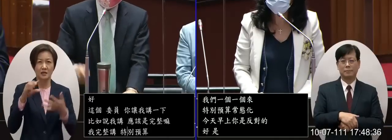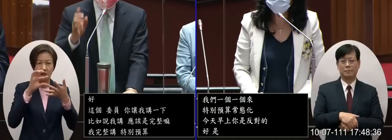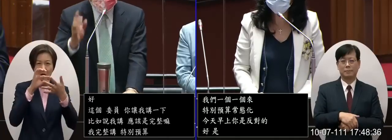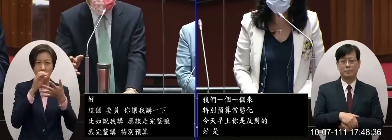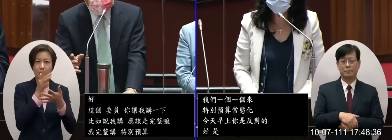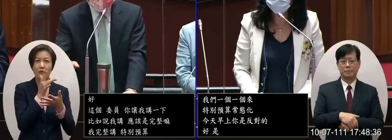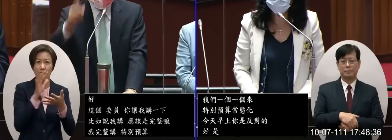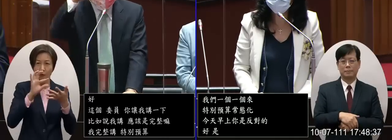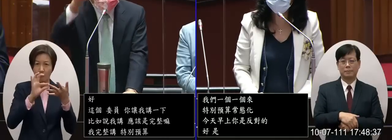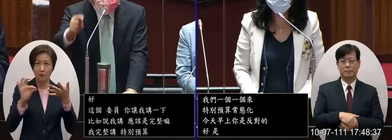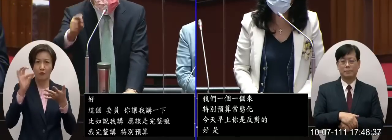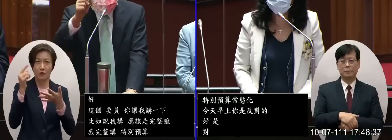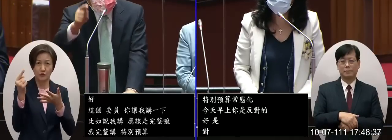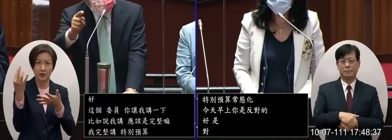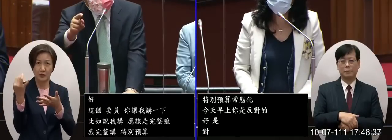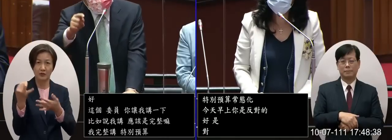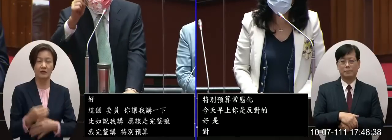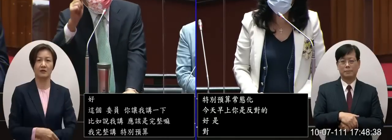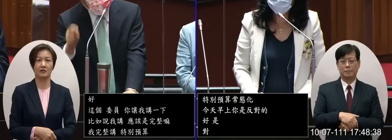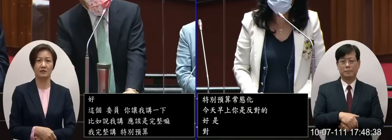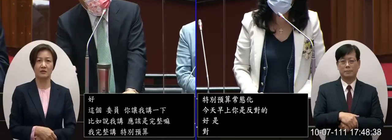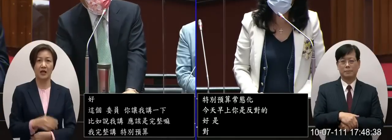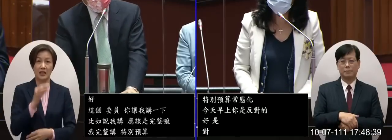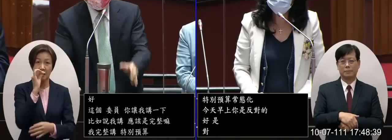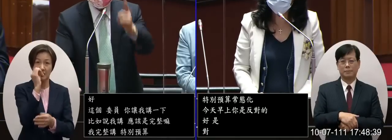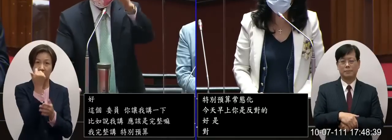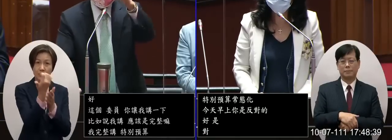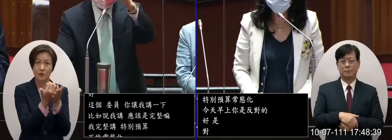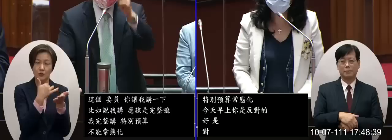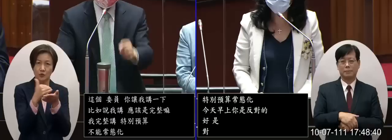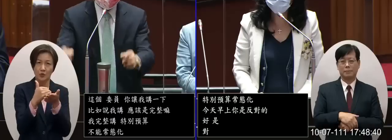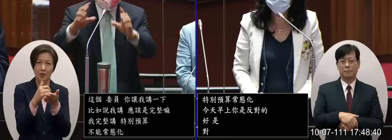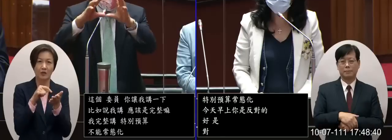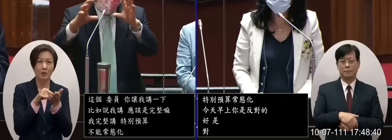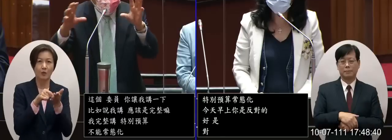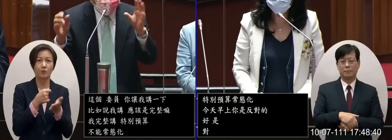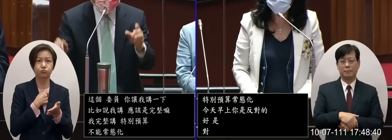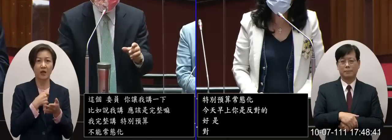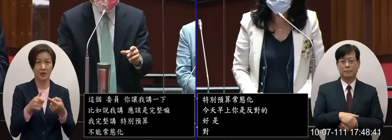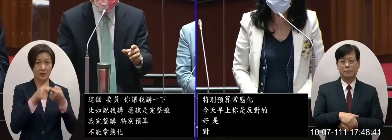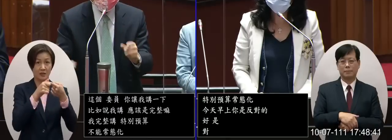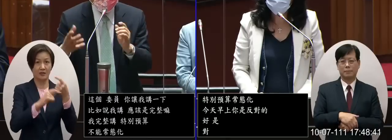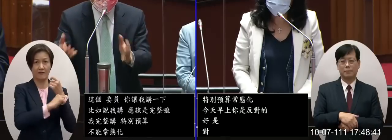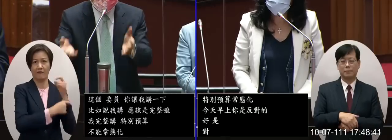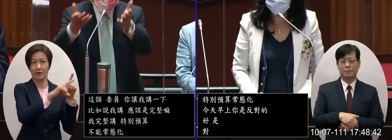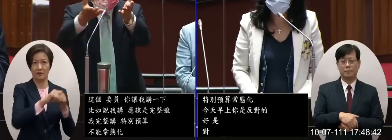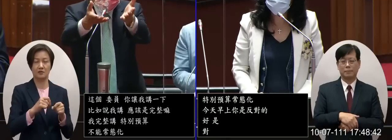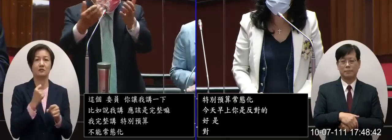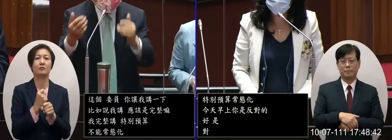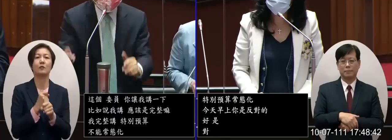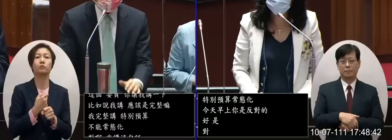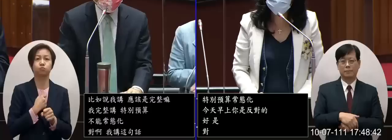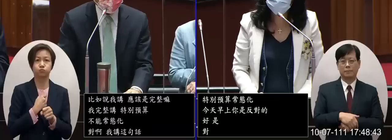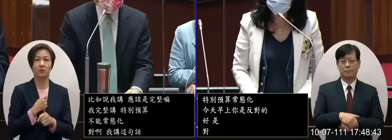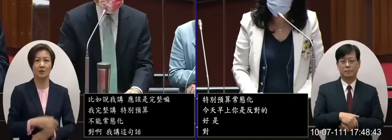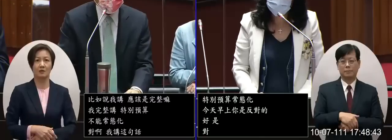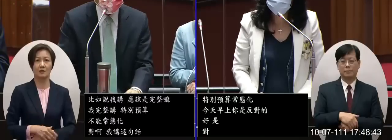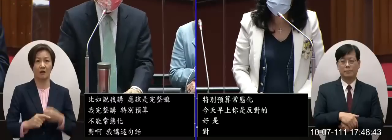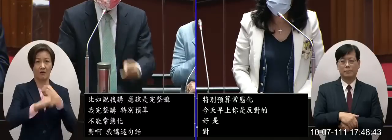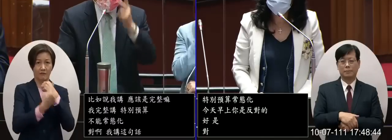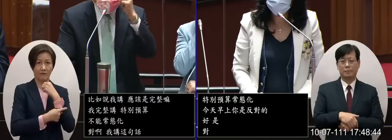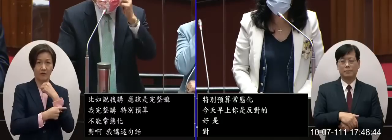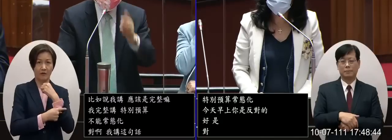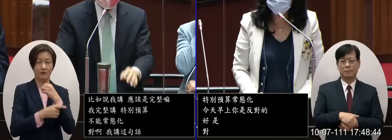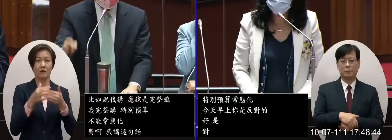话嘛。我讲他特别预算要编列，一要有法源依据，法律都经过院通过